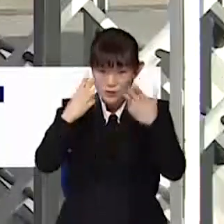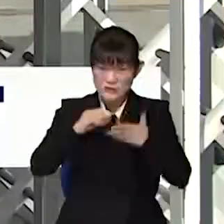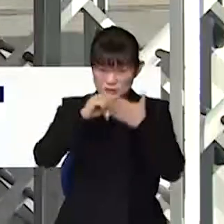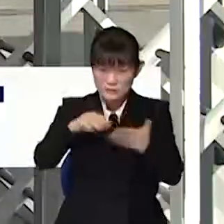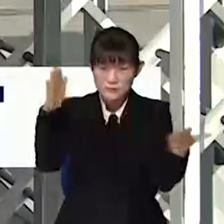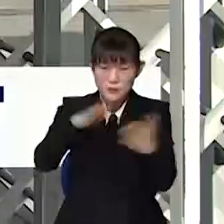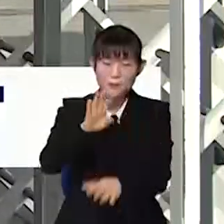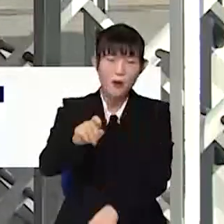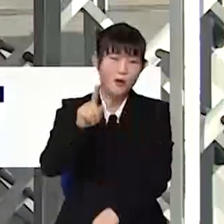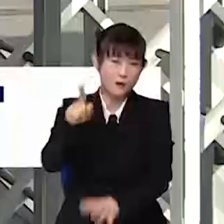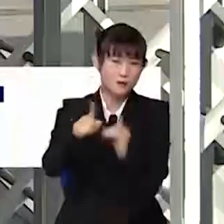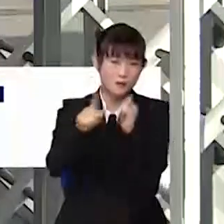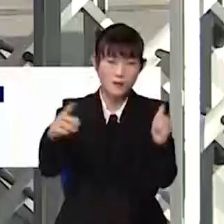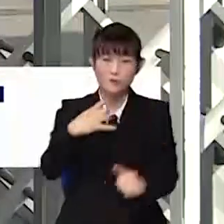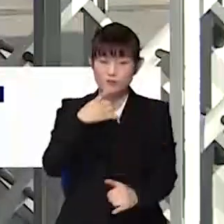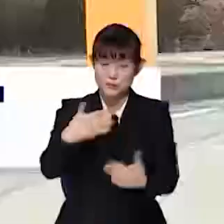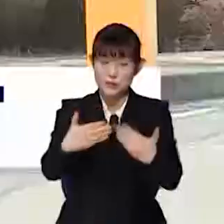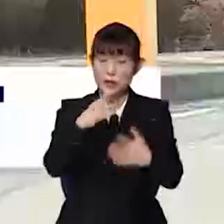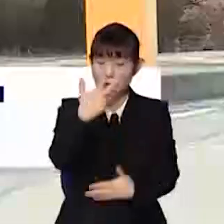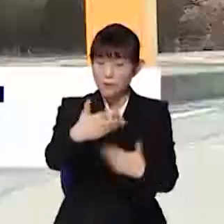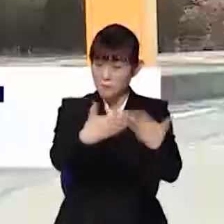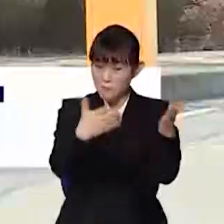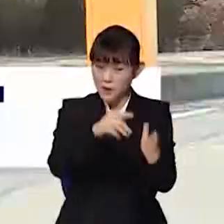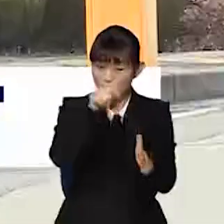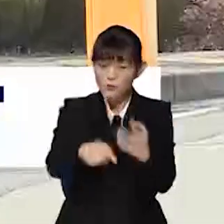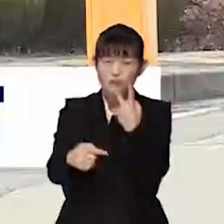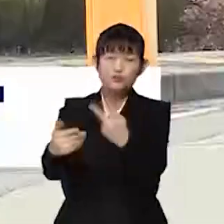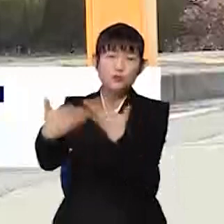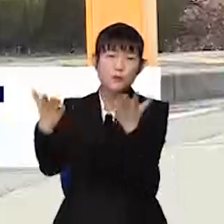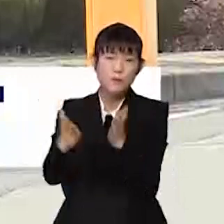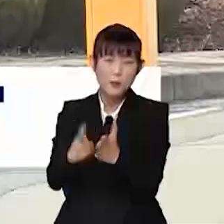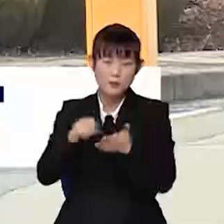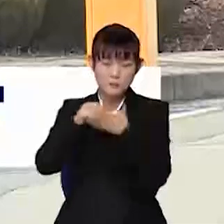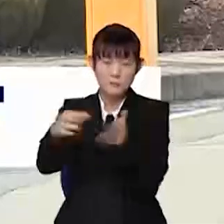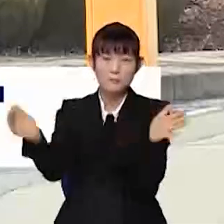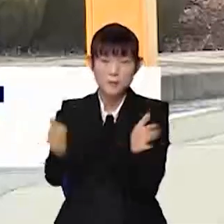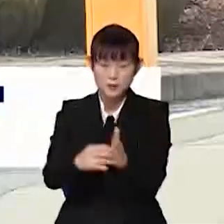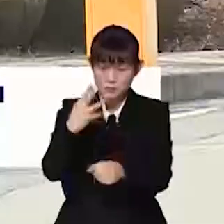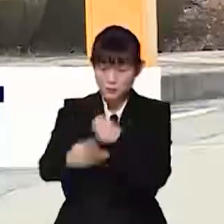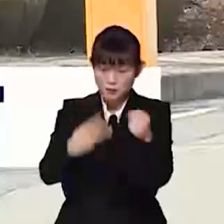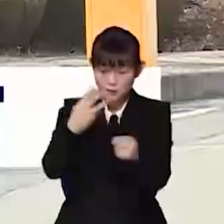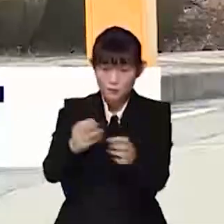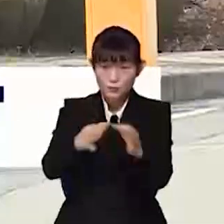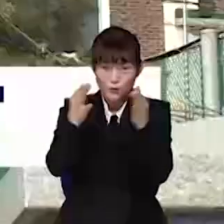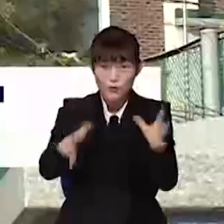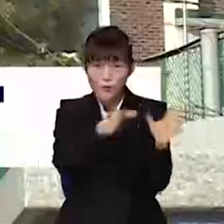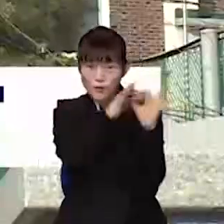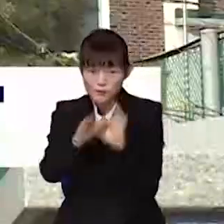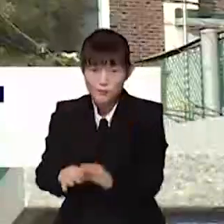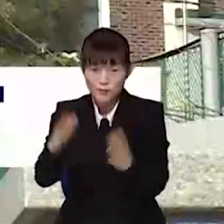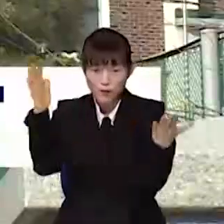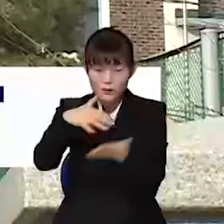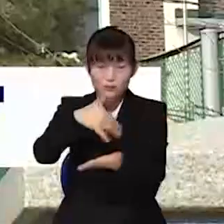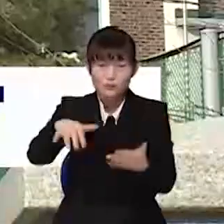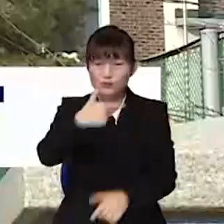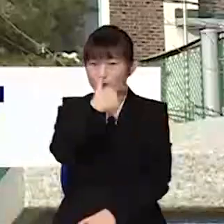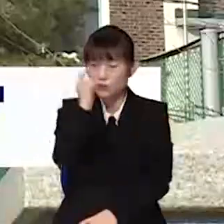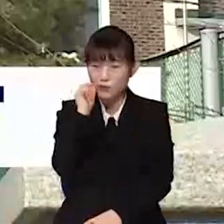41명으로 8학급 정원 가운데 2학급밖에 채우지 못하는 등 3년째 정원 미달 사태가 지속되고